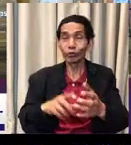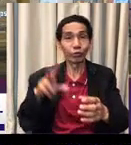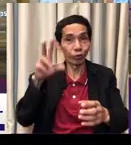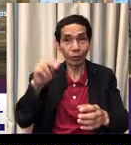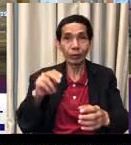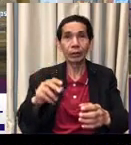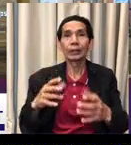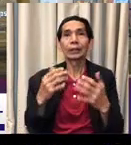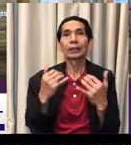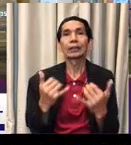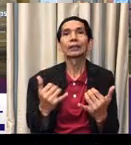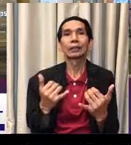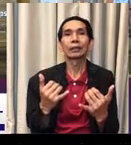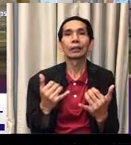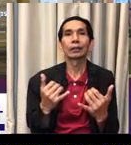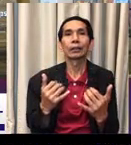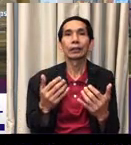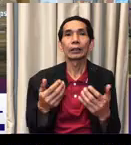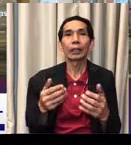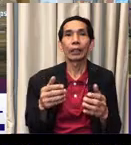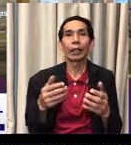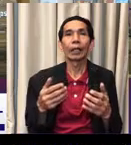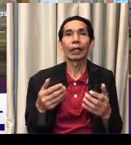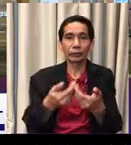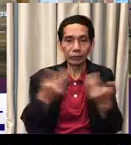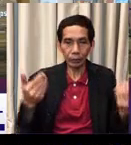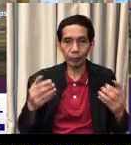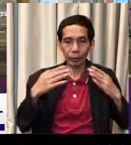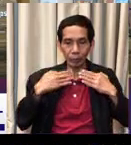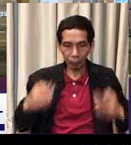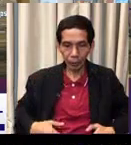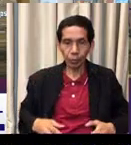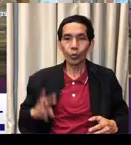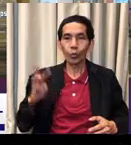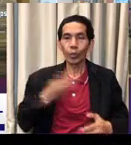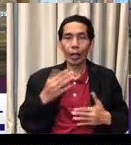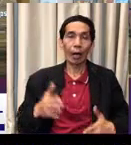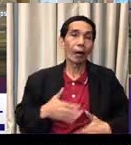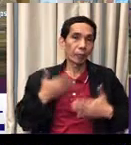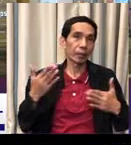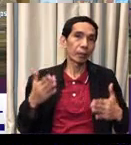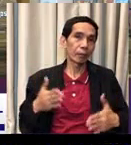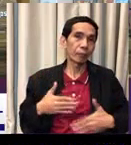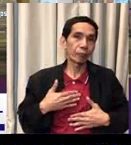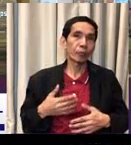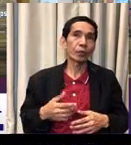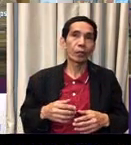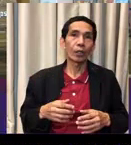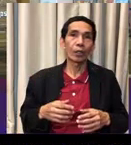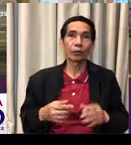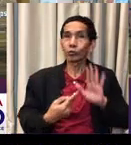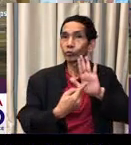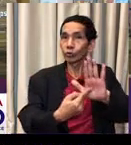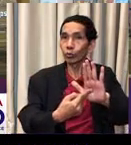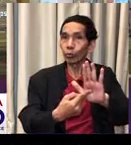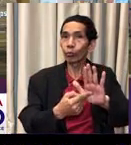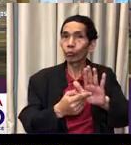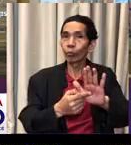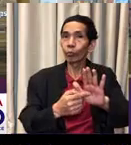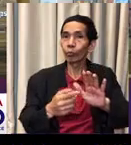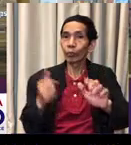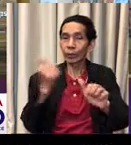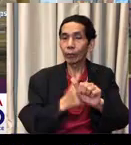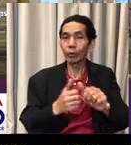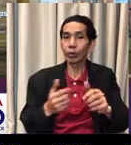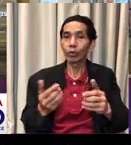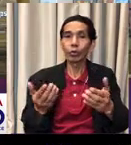This is now separate body and we're very happy because it only proves whatever they're doing, I